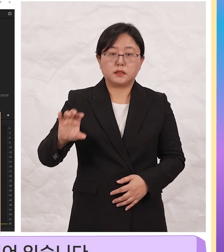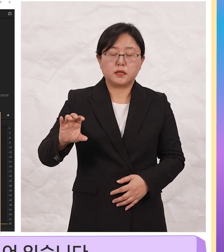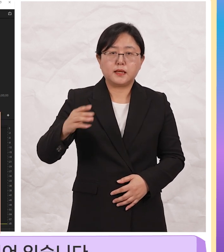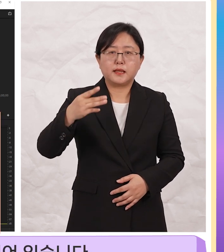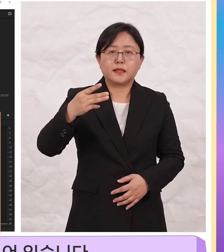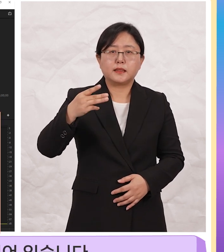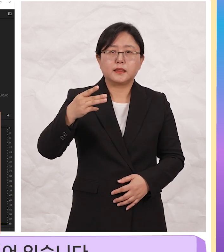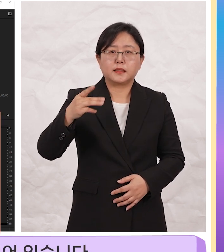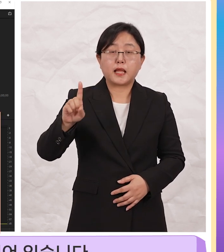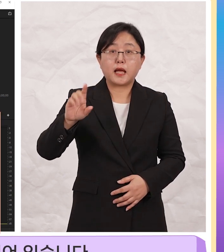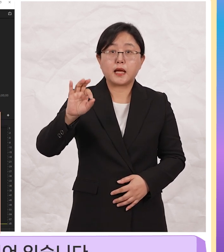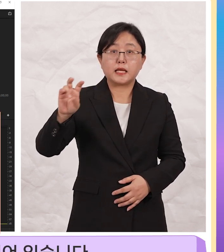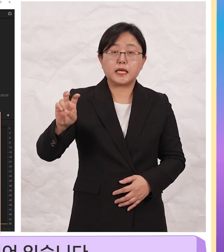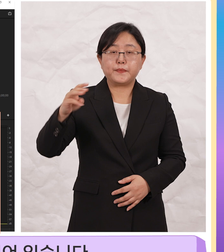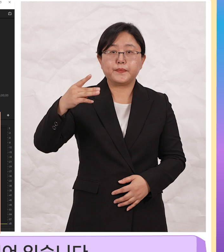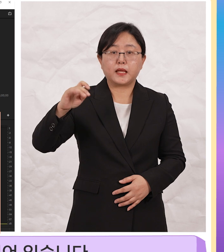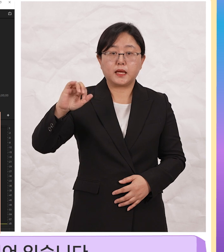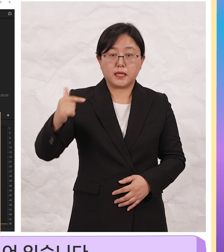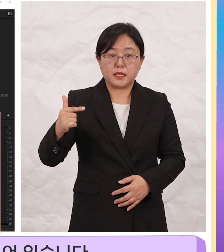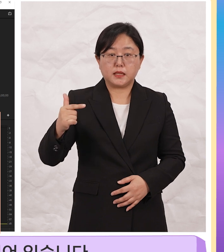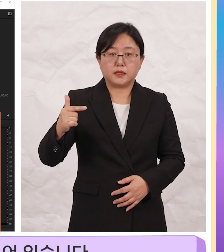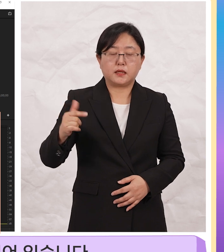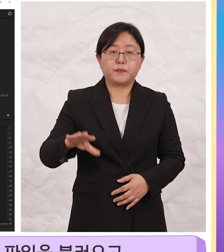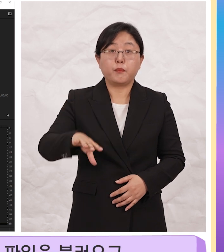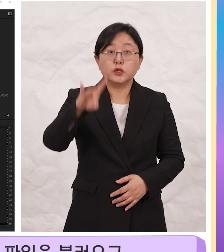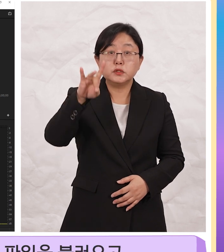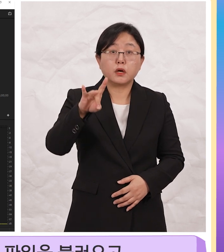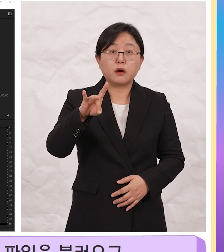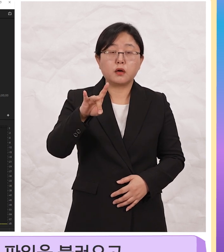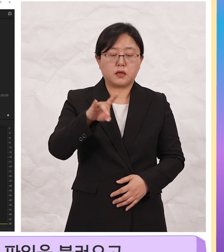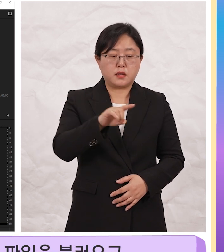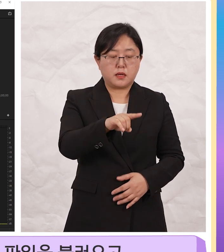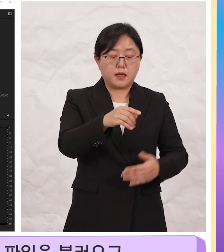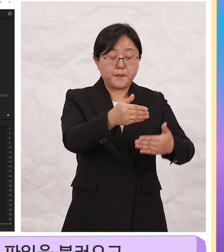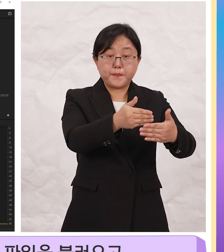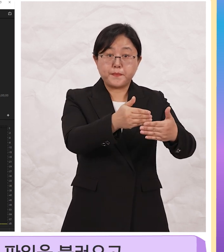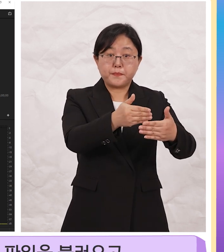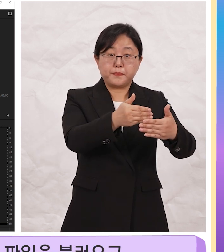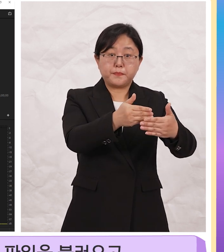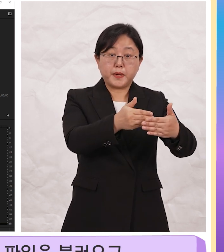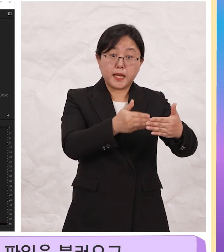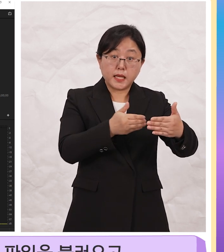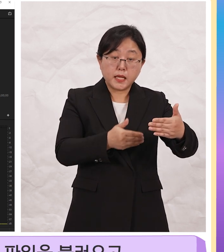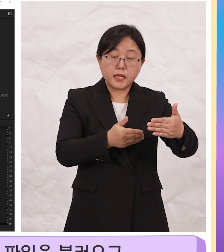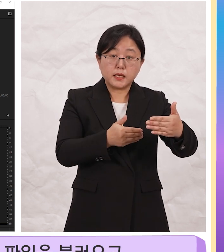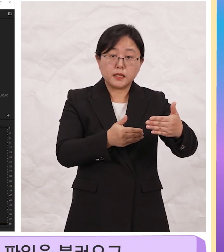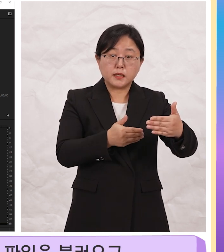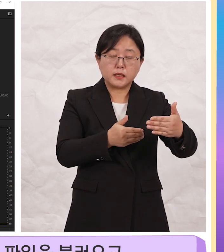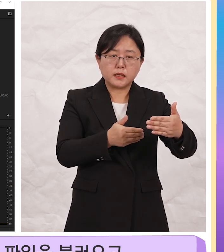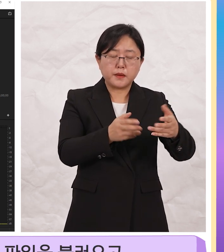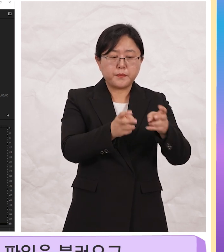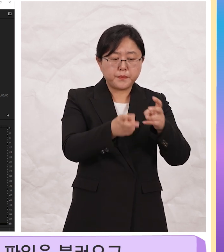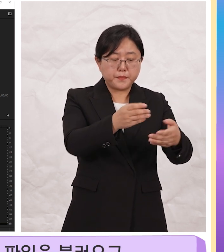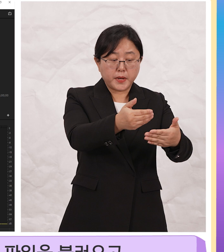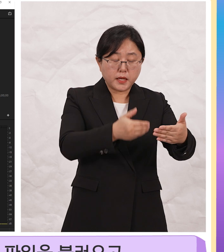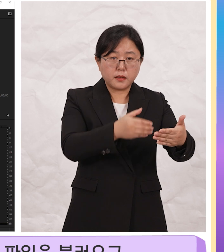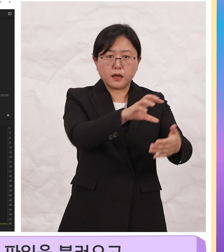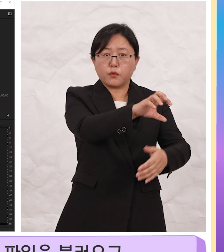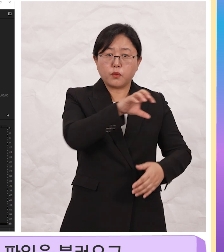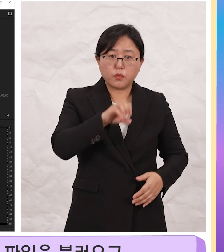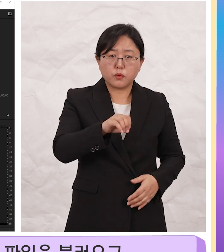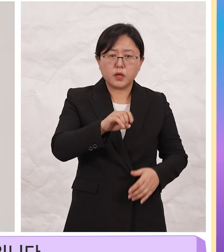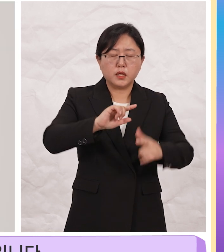오른쪽 밑에 타임라인 패널로 구성되어 있습니다. 먼저 프로젝트에는 편집에 사용할 미디어